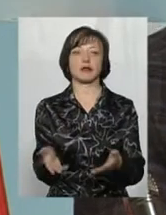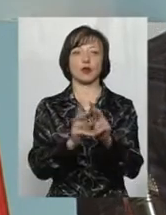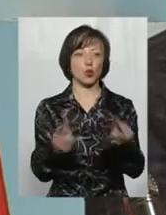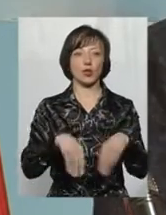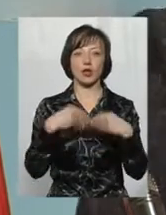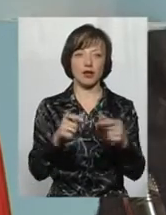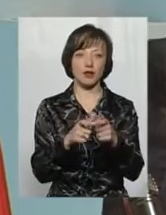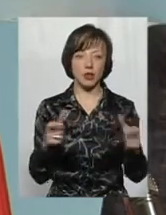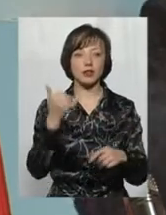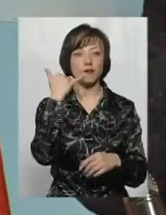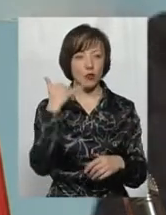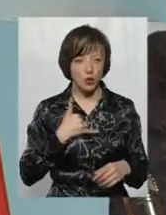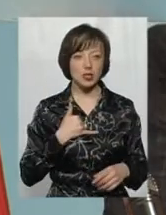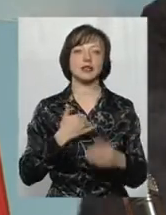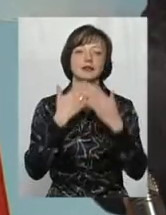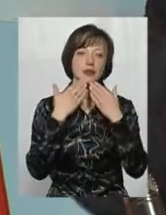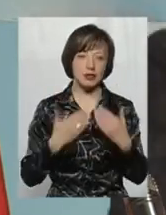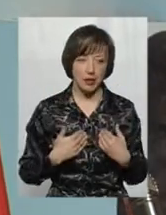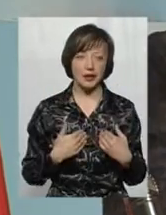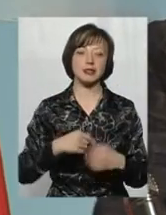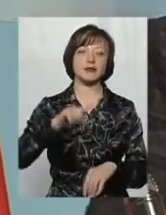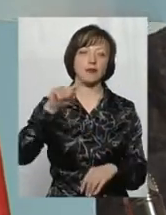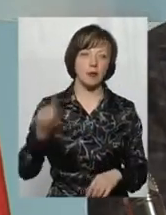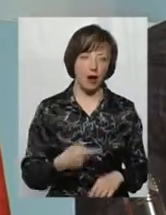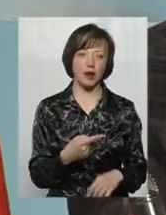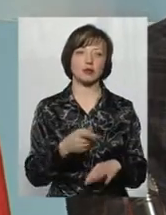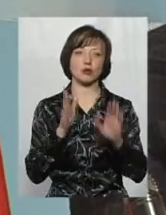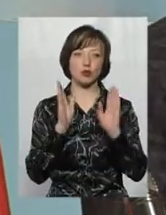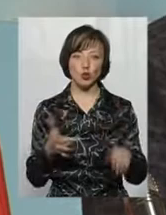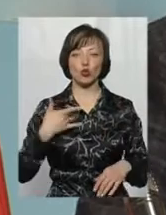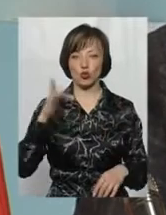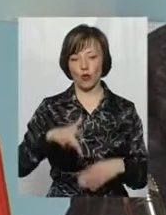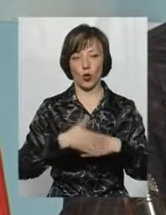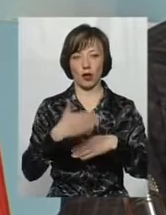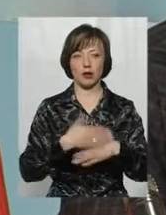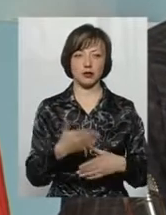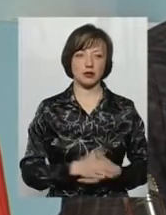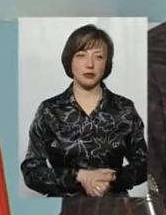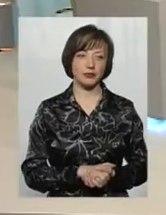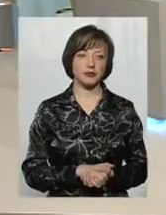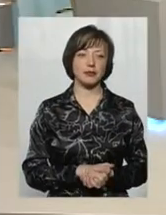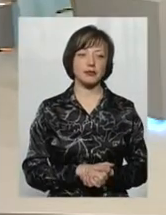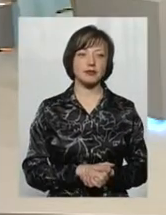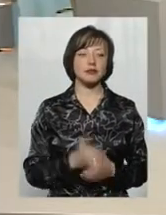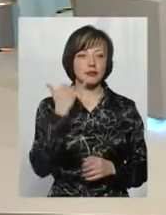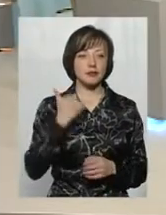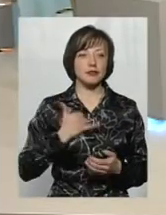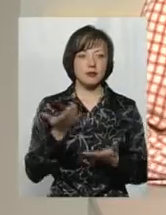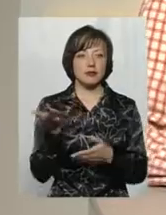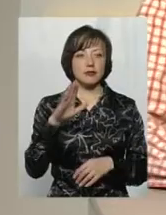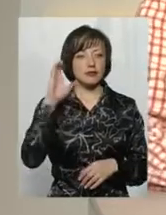дає квиток, дзвоніть, звертайтеся, вимагайте. Він буде суворо наказаний. У нас ще один дзвіночок є,